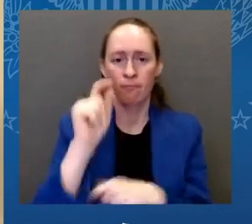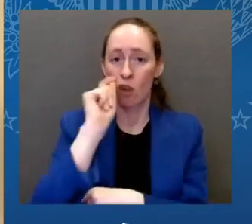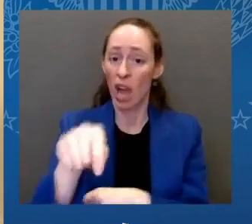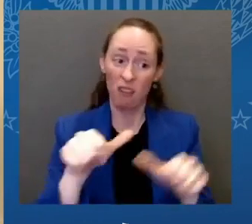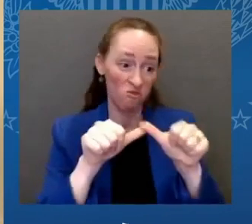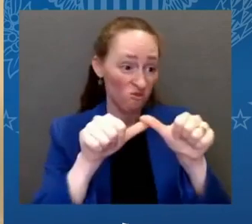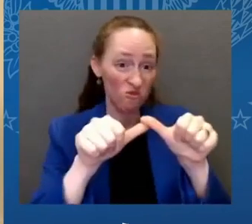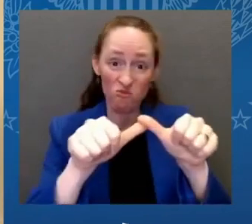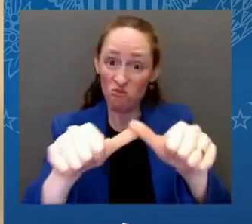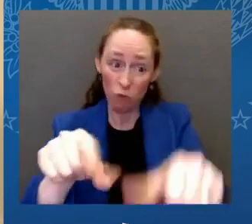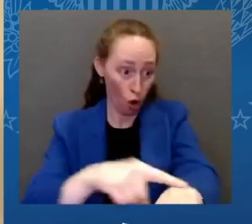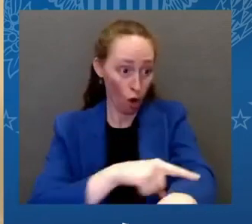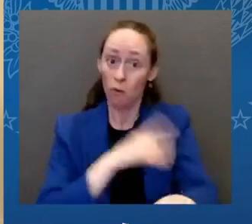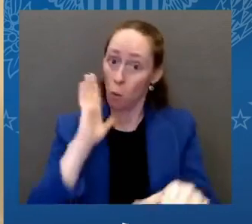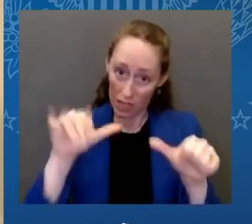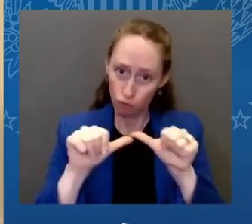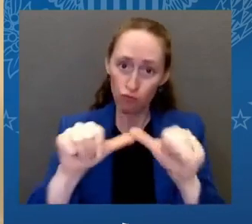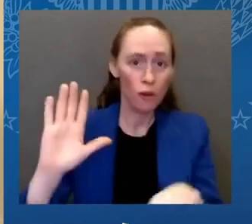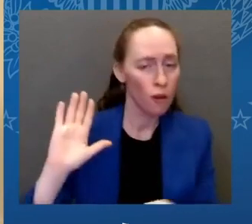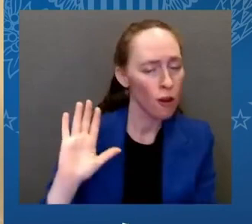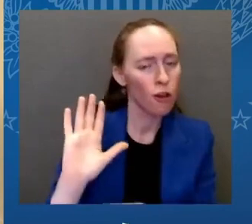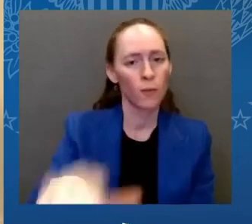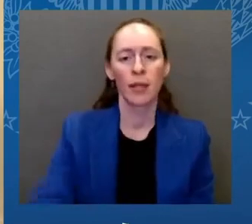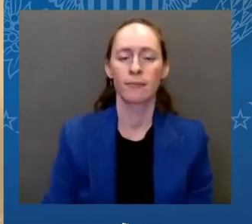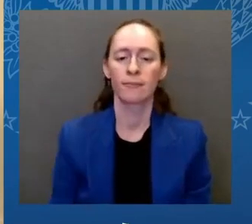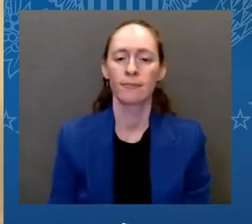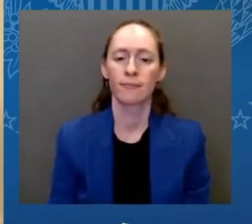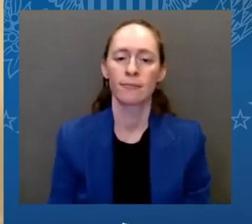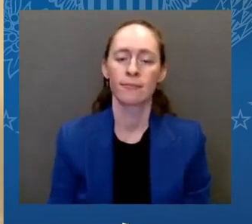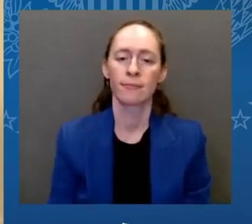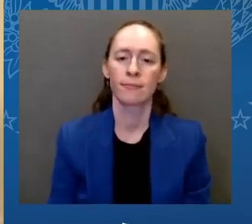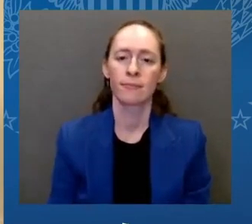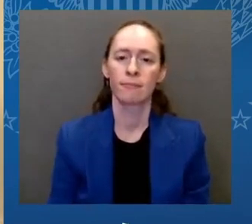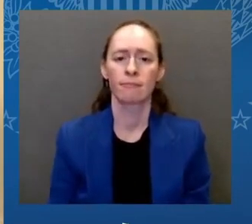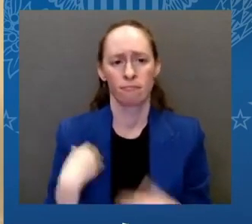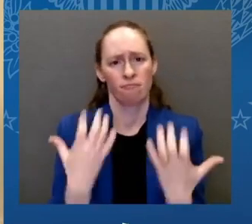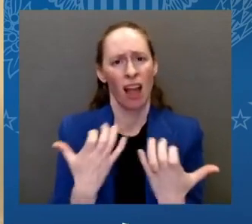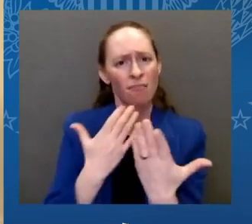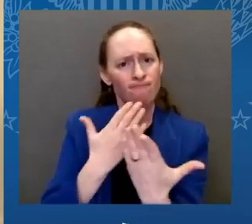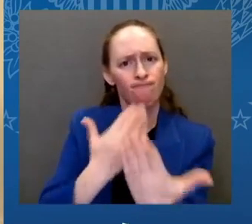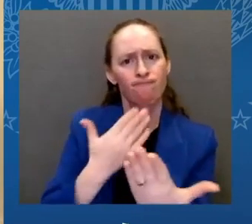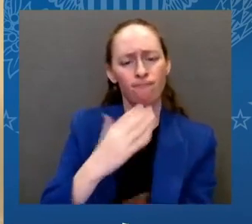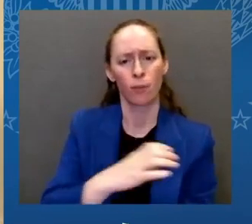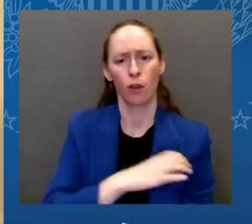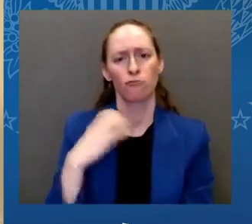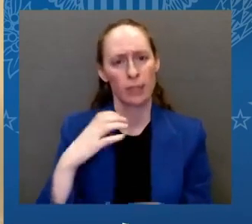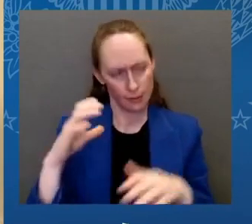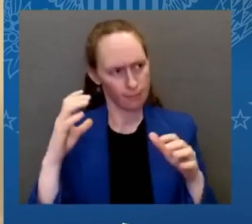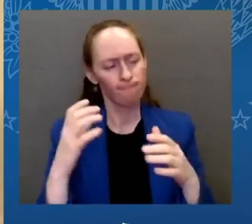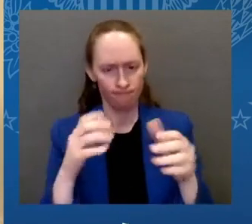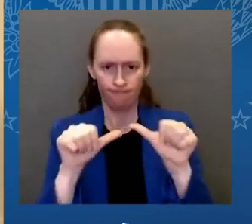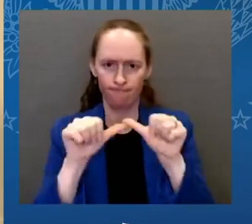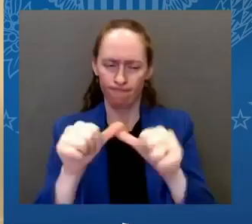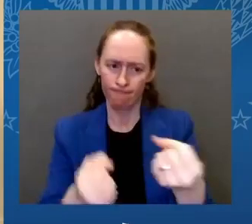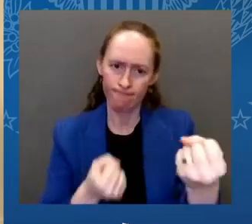свою незалежність як довго, так скільки треба. І наш Конгрес